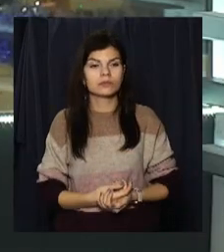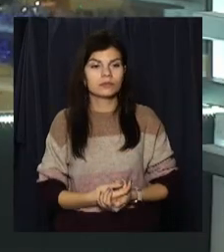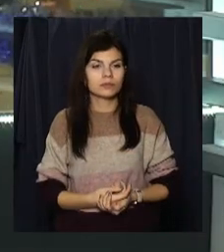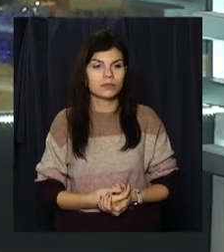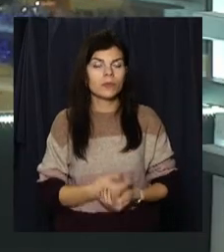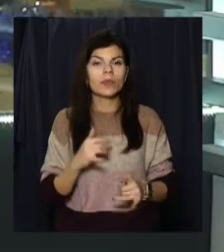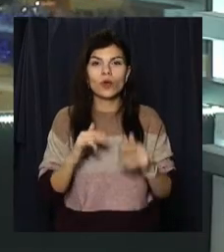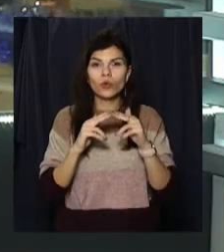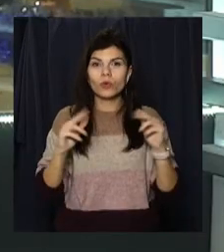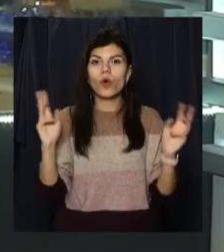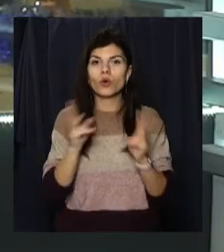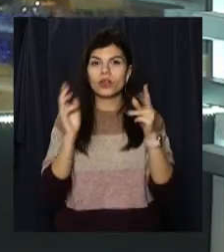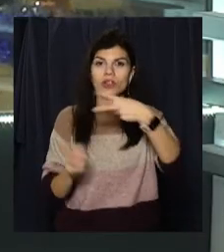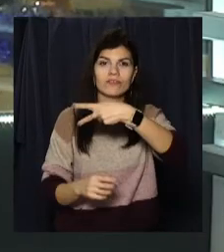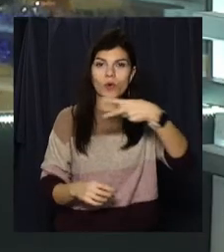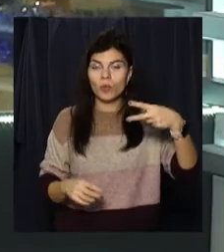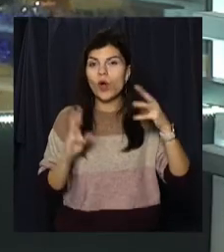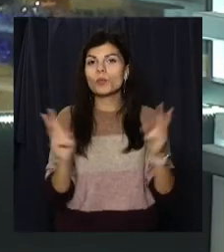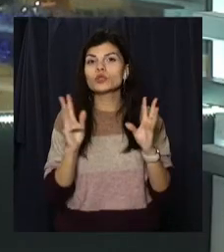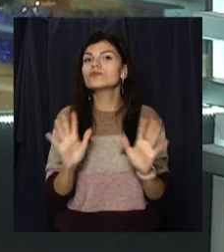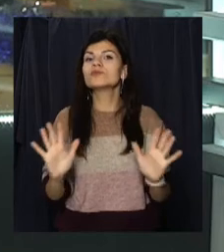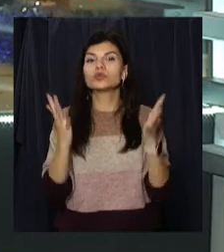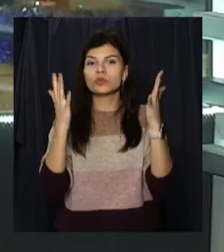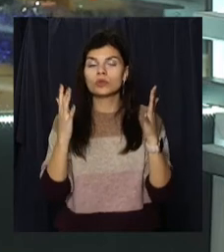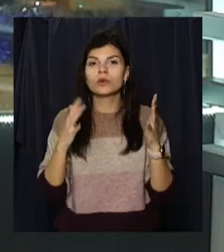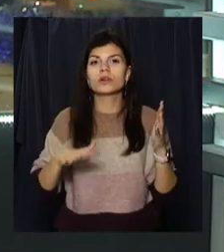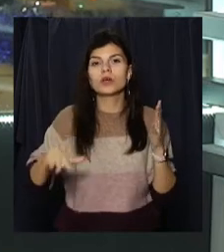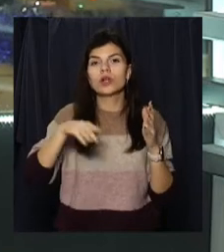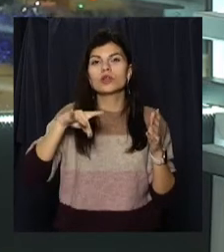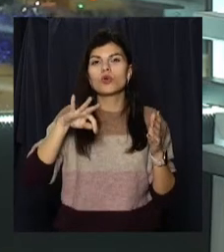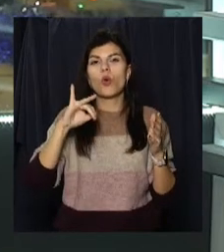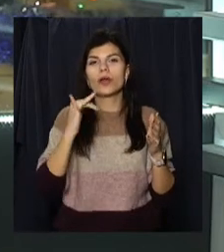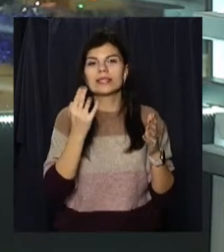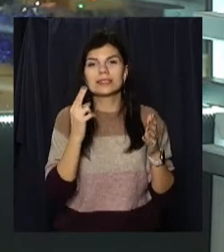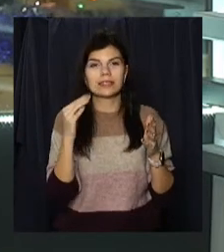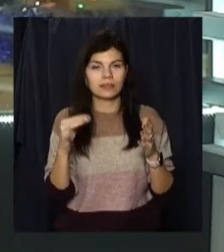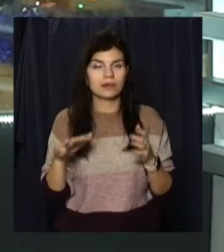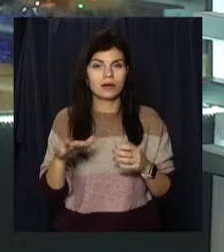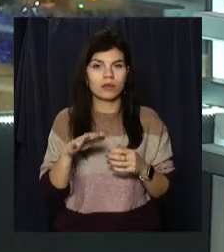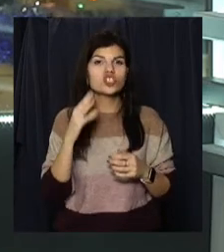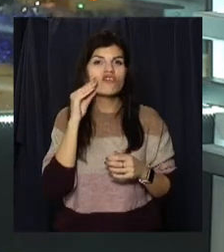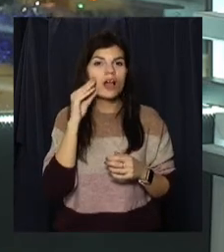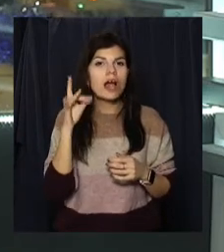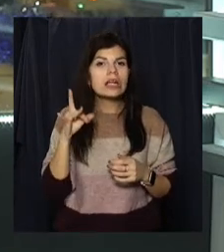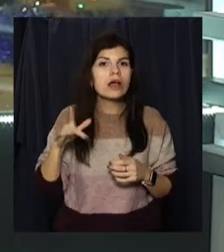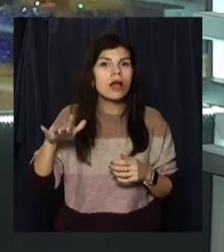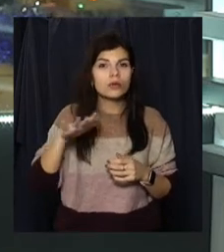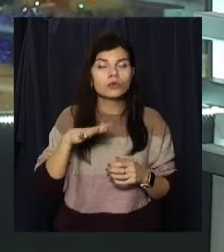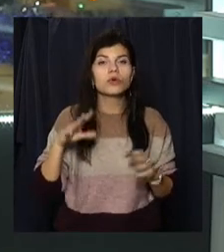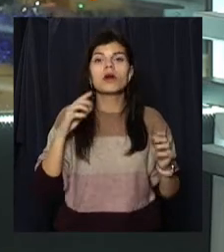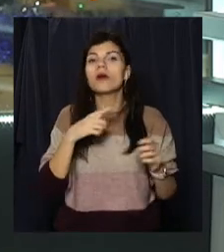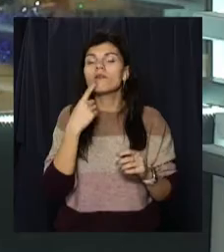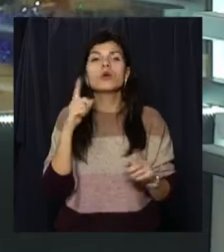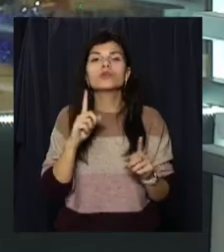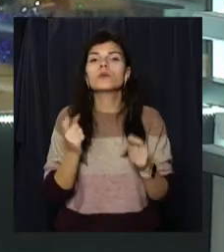У Дніпрі горіла двоповерхівка. Пожежа сталася на площі Троїцькій Шевченківського району. Як з'ясували рятувальники,